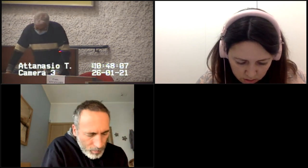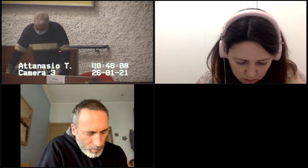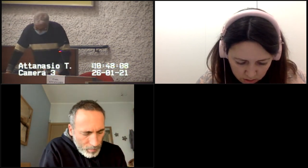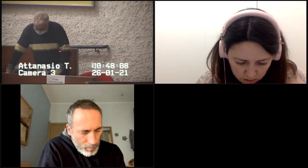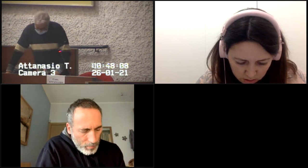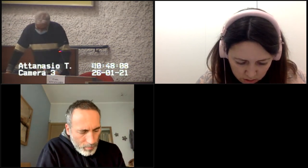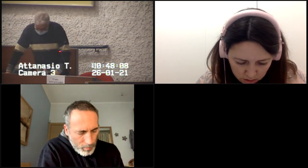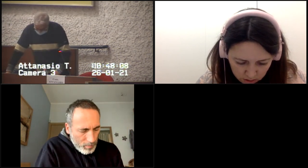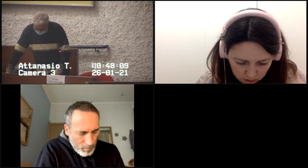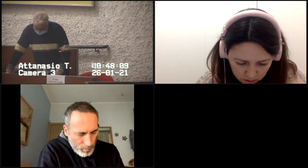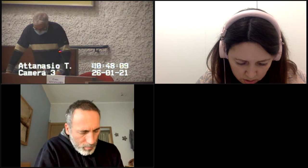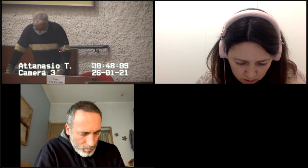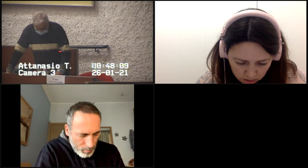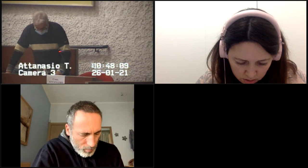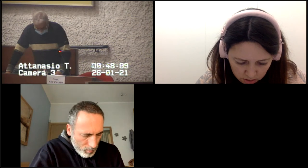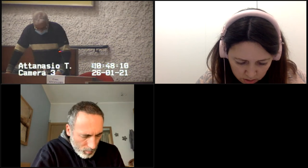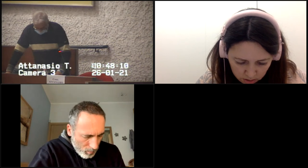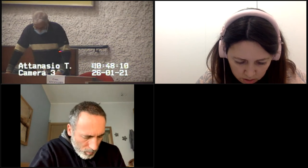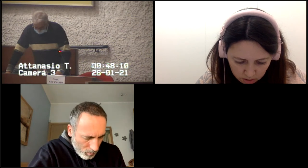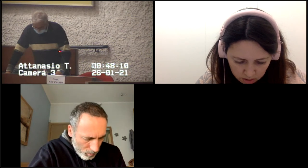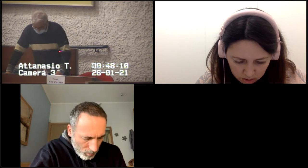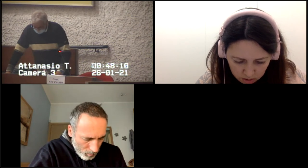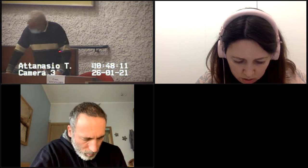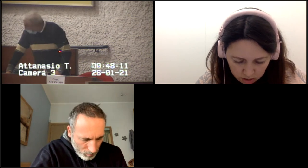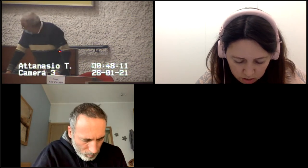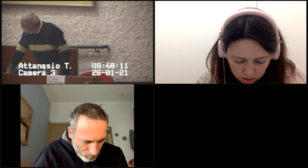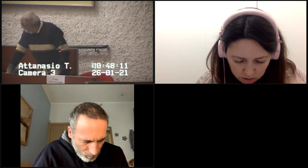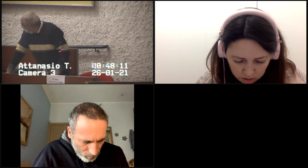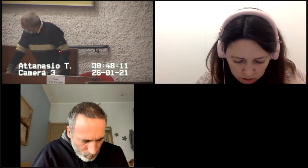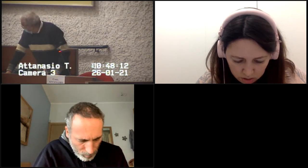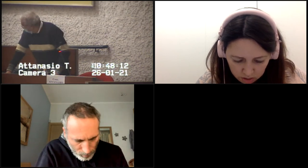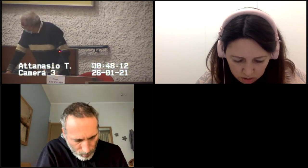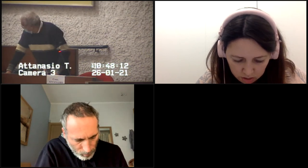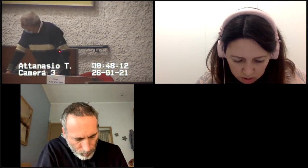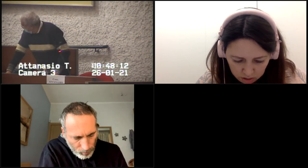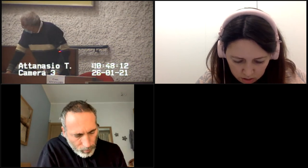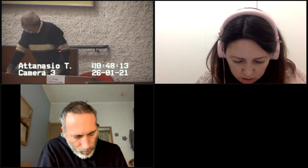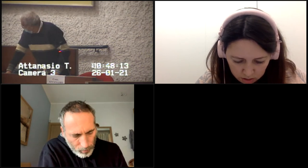i suoi insomma, pazienti. E grazie.